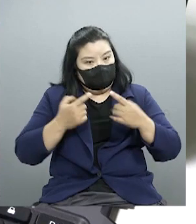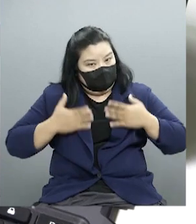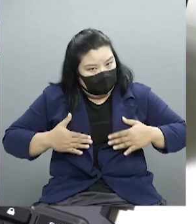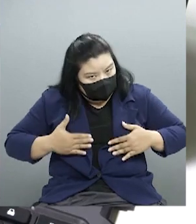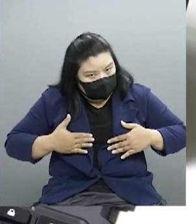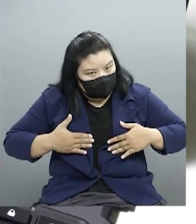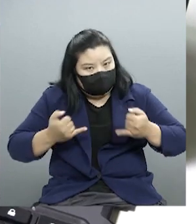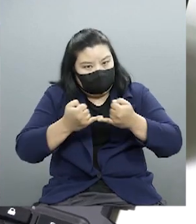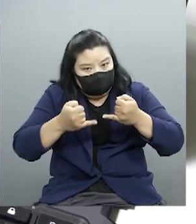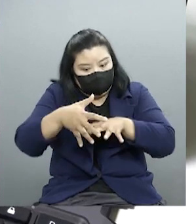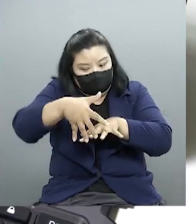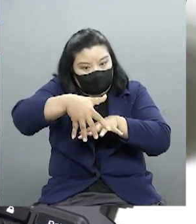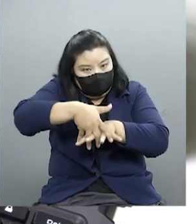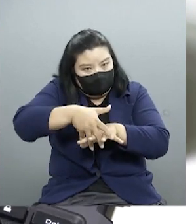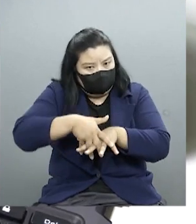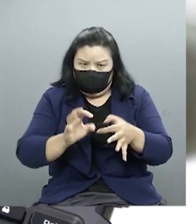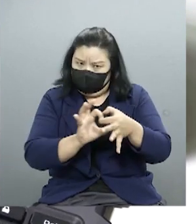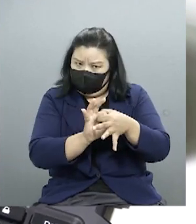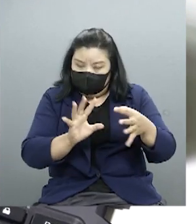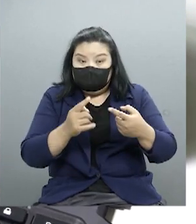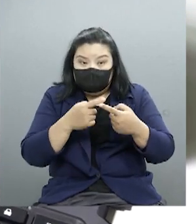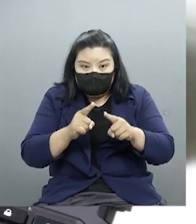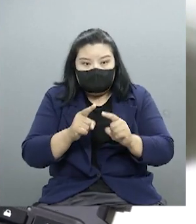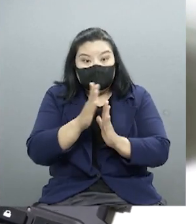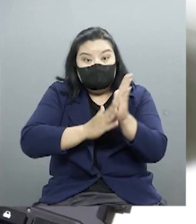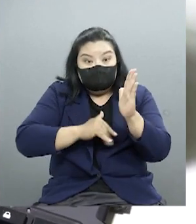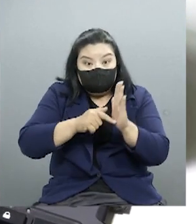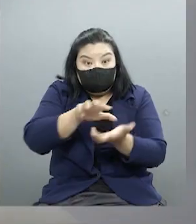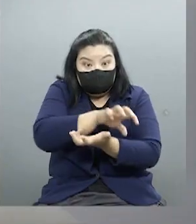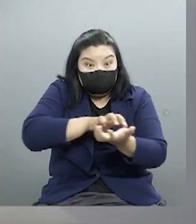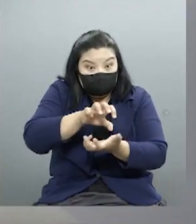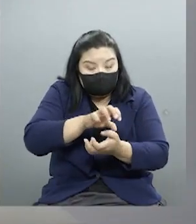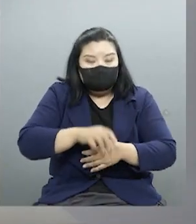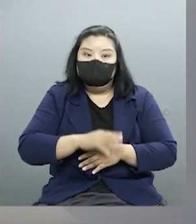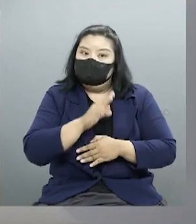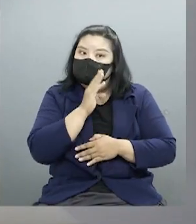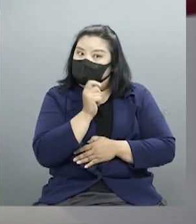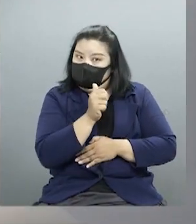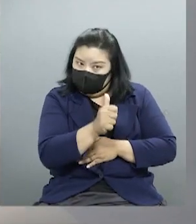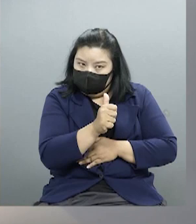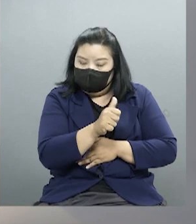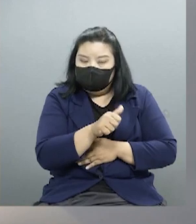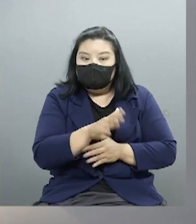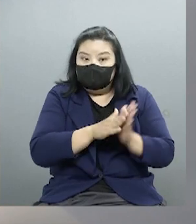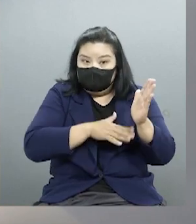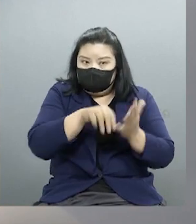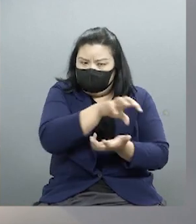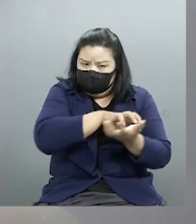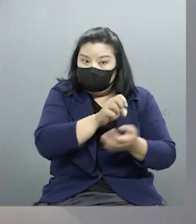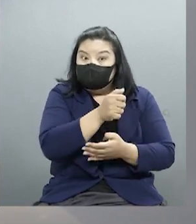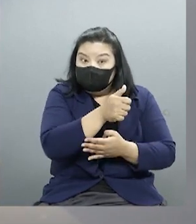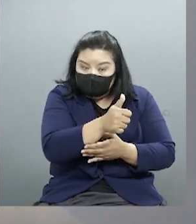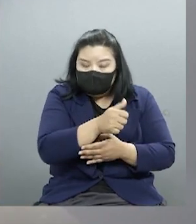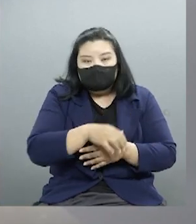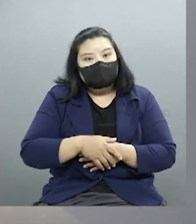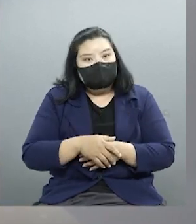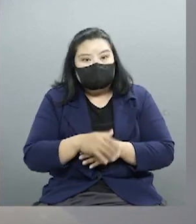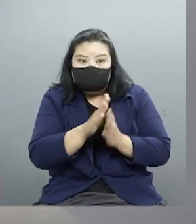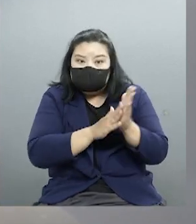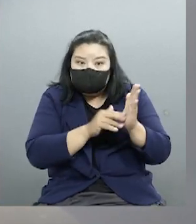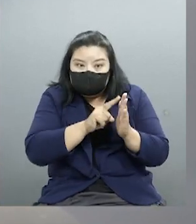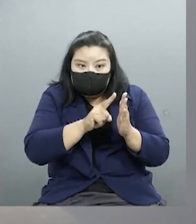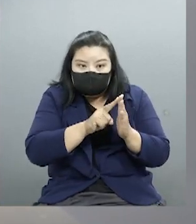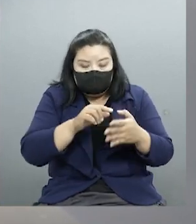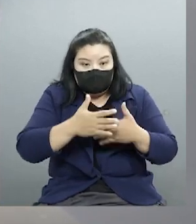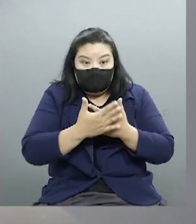ชนิดของเส้นใยแต่เกี่ยวกับสีหรือกระบวนการที่เขาเอามาย้อมถ้ากระบวนการย้อมที่สมบูรณ์และก็เลือกใช้สีที่ถูกต้องที่เหมาะสมสี